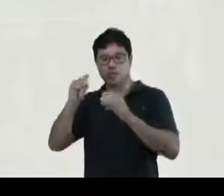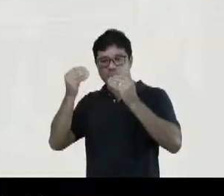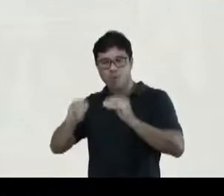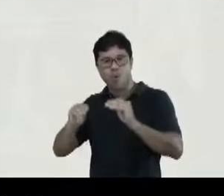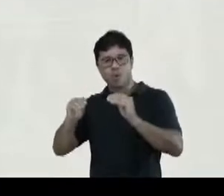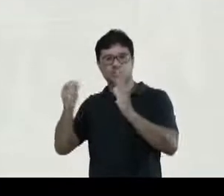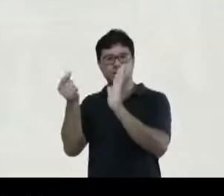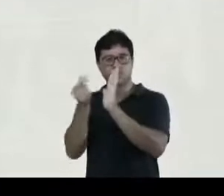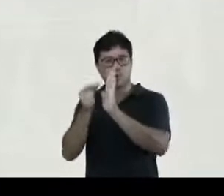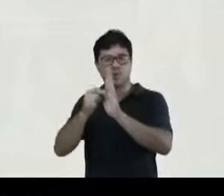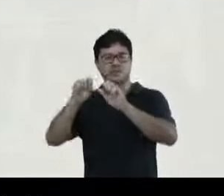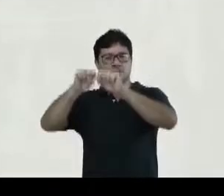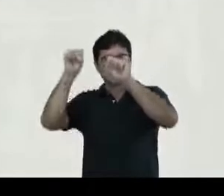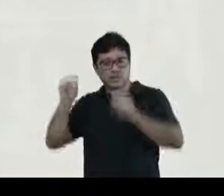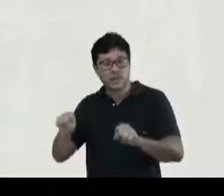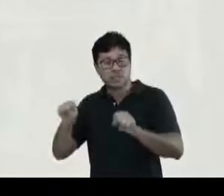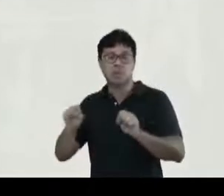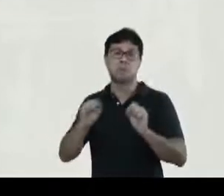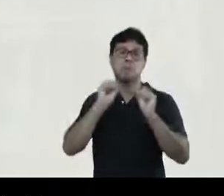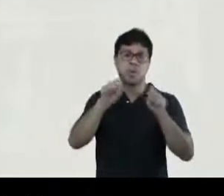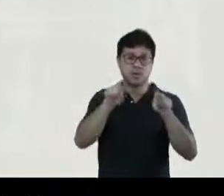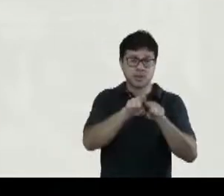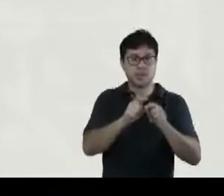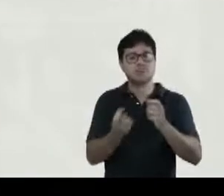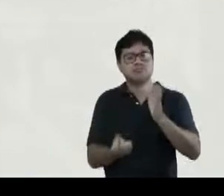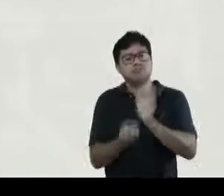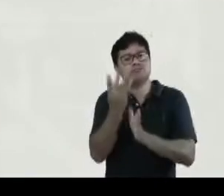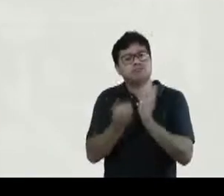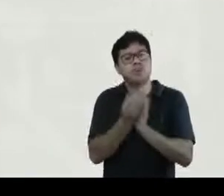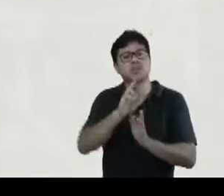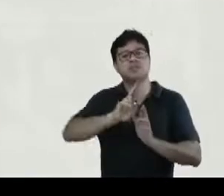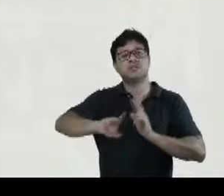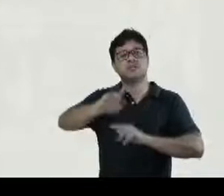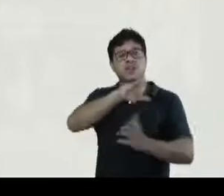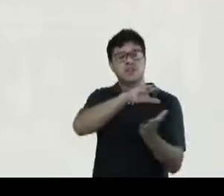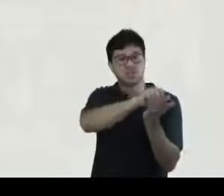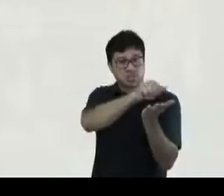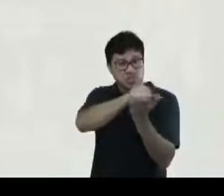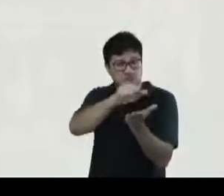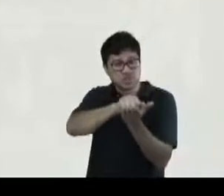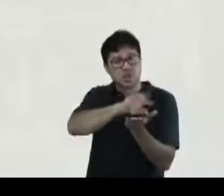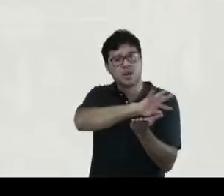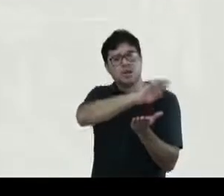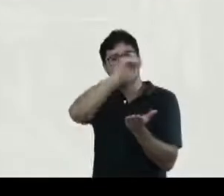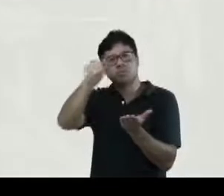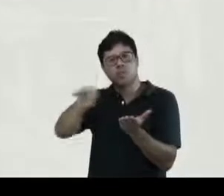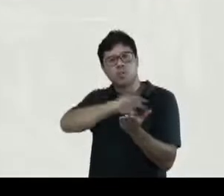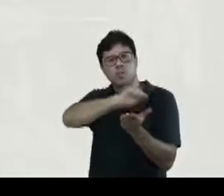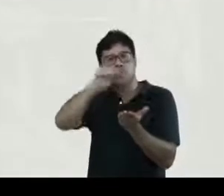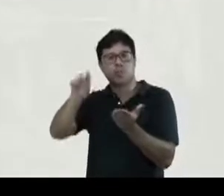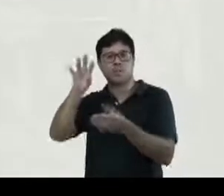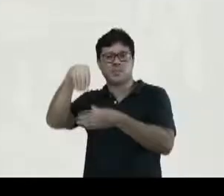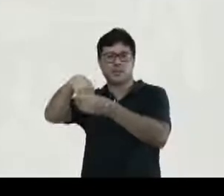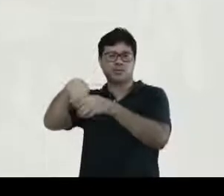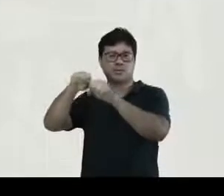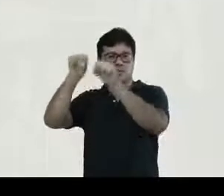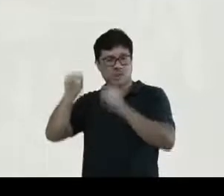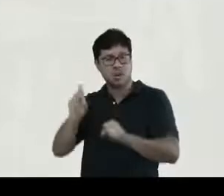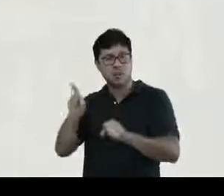können verschiedene Aufnahmen für das gleiche Objekt unter verschiedenen Aspekten angelegt